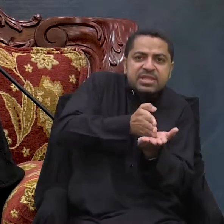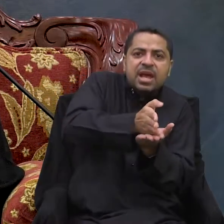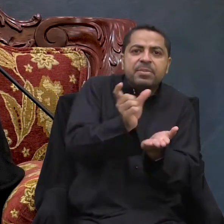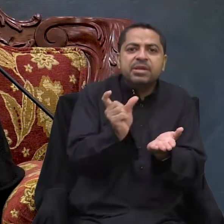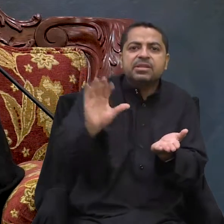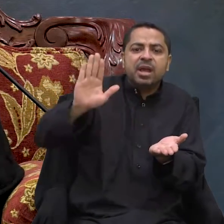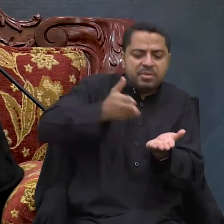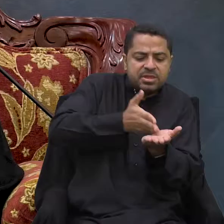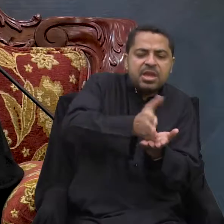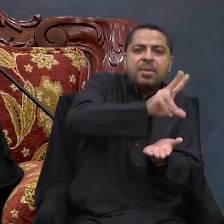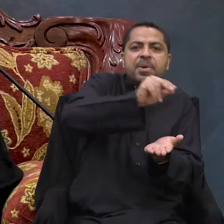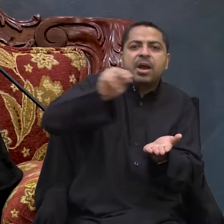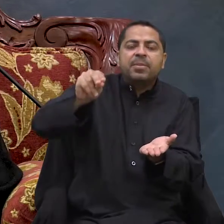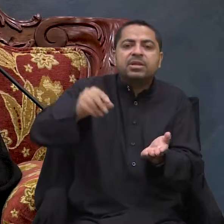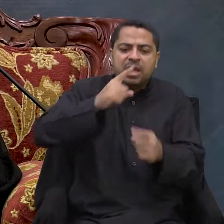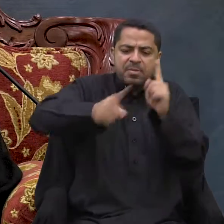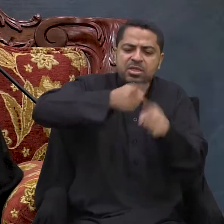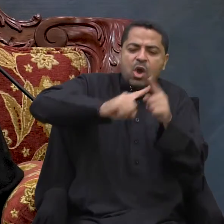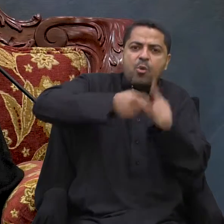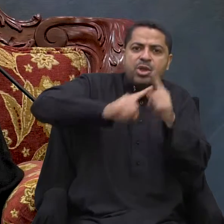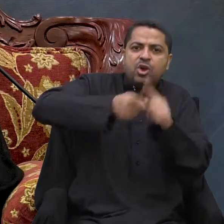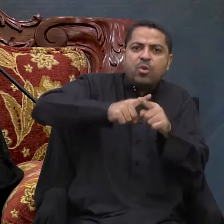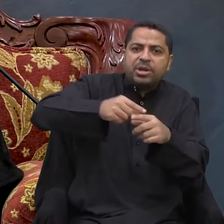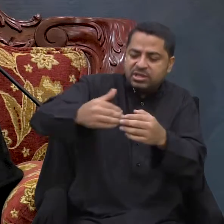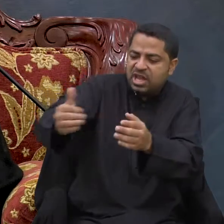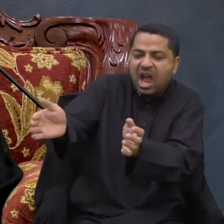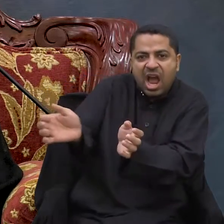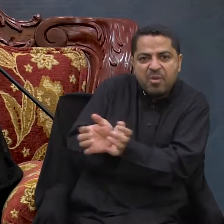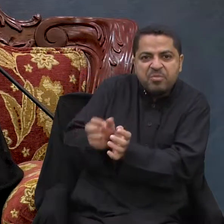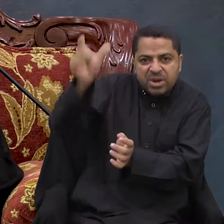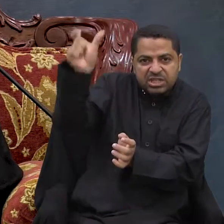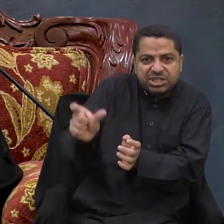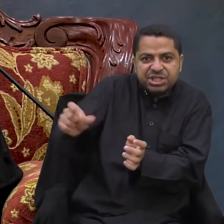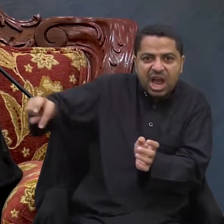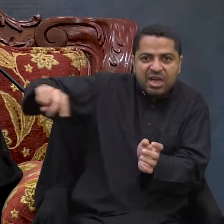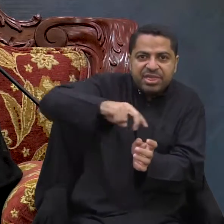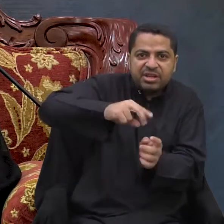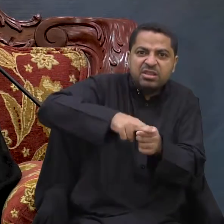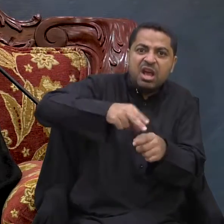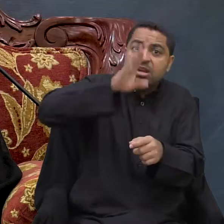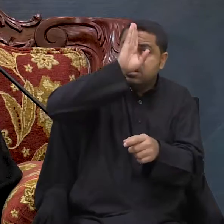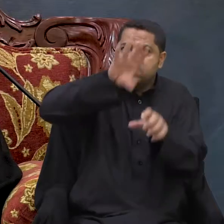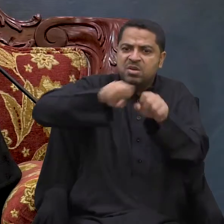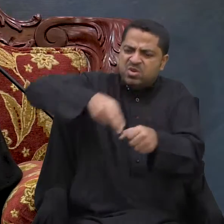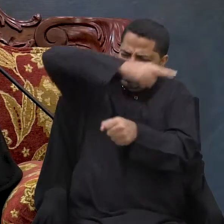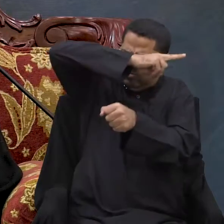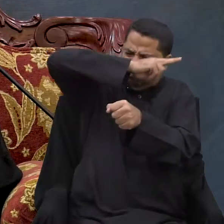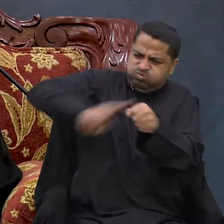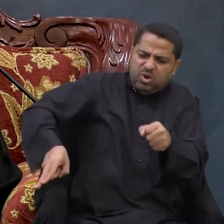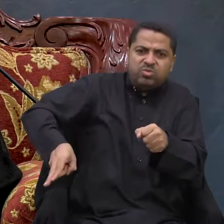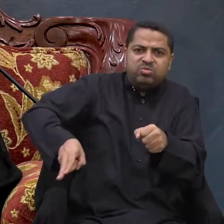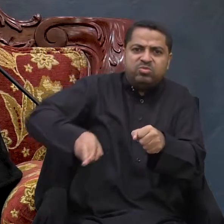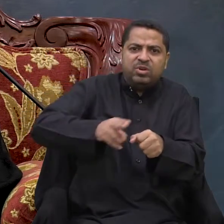دين النبي. فكان كلما برز إليه رجل قطع عنقه أو